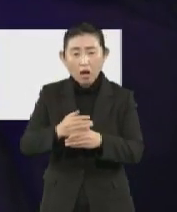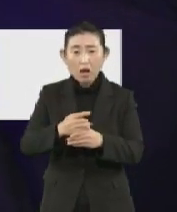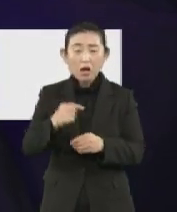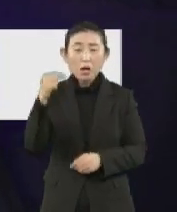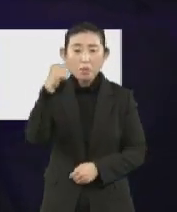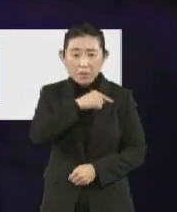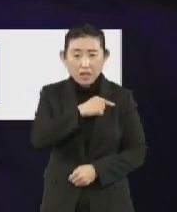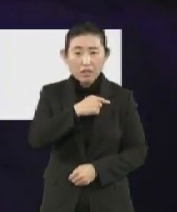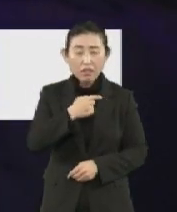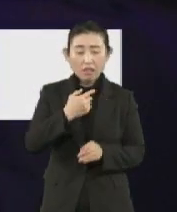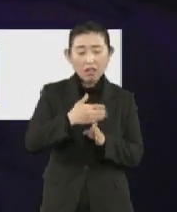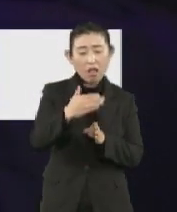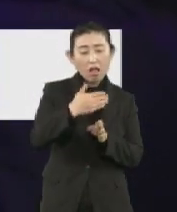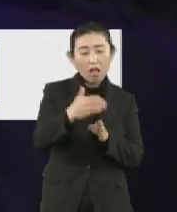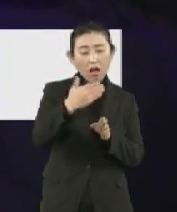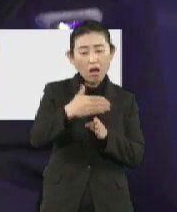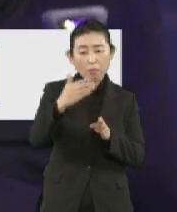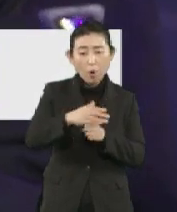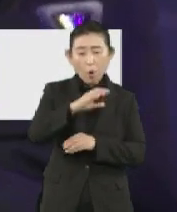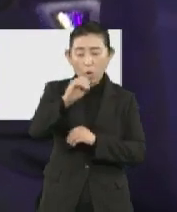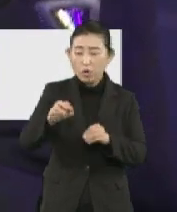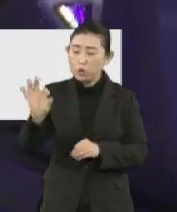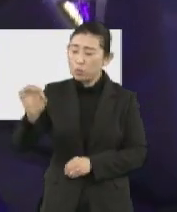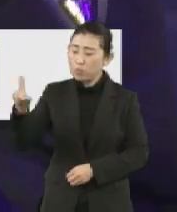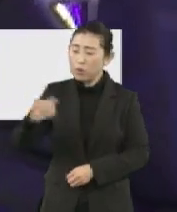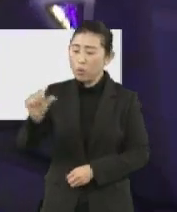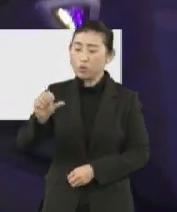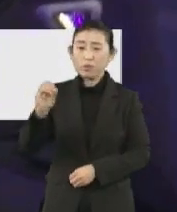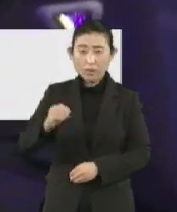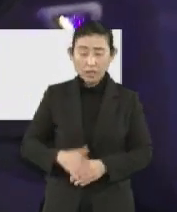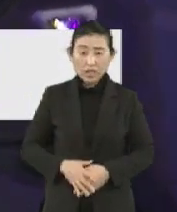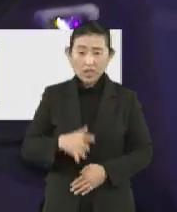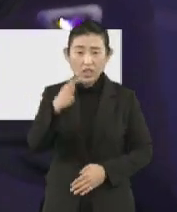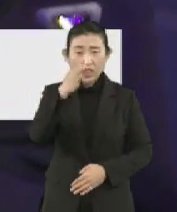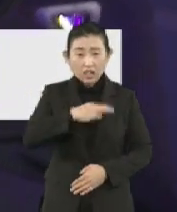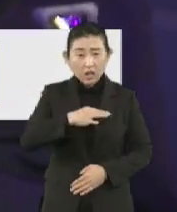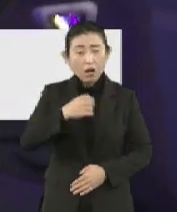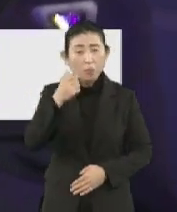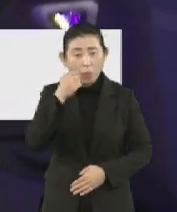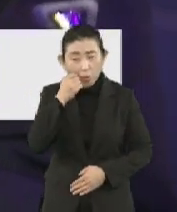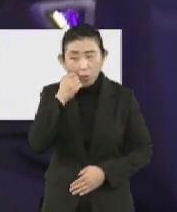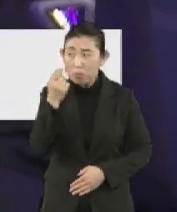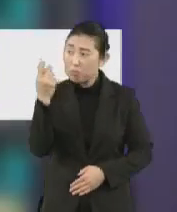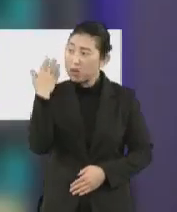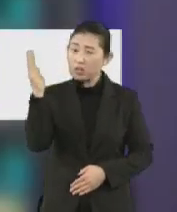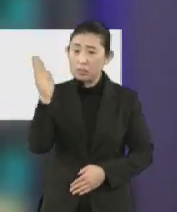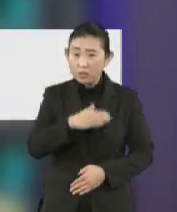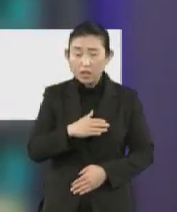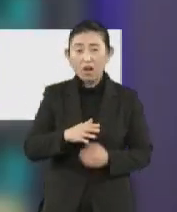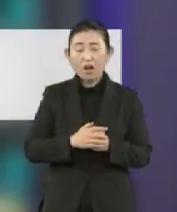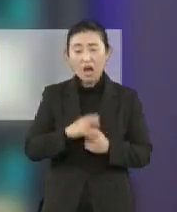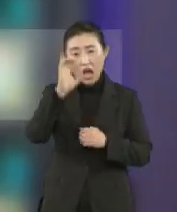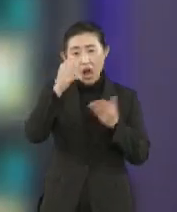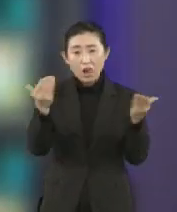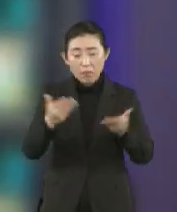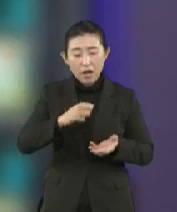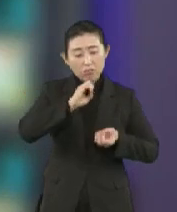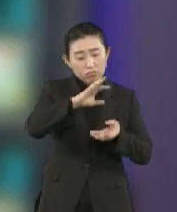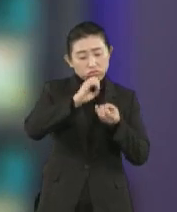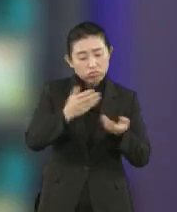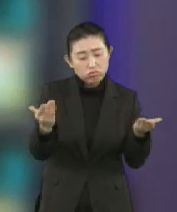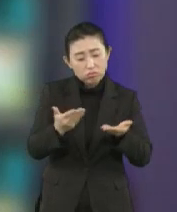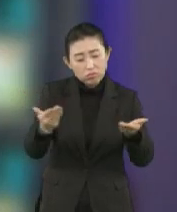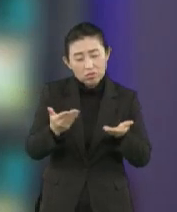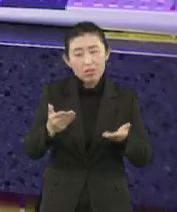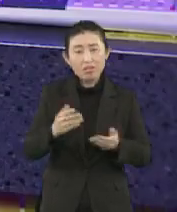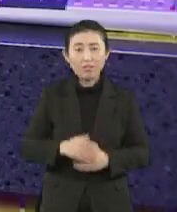갚느라 대출금만 5천만 원에 달합니다. 대출 이자를 낼 돈도 부족해 얼마 전부턴 배달대행 아르바이트까지